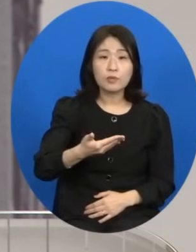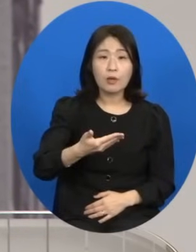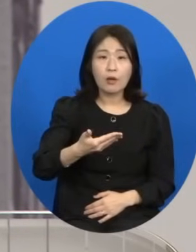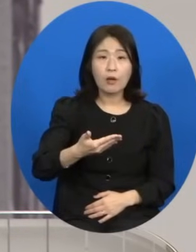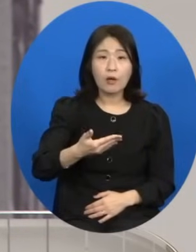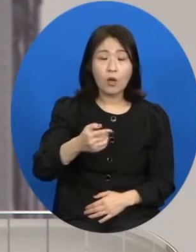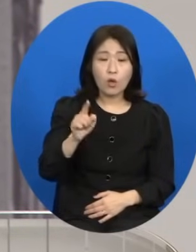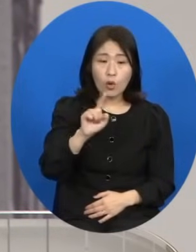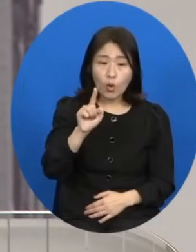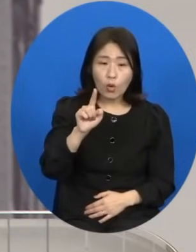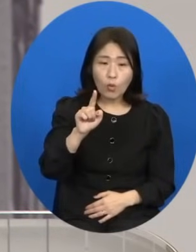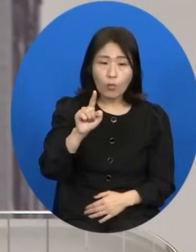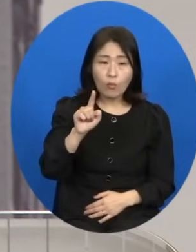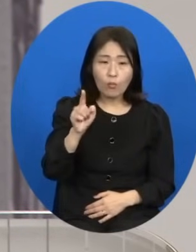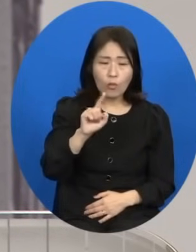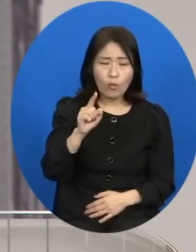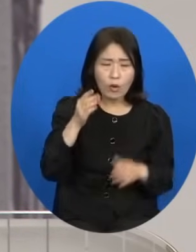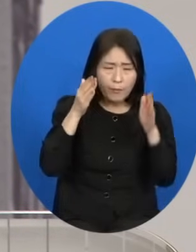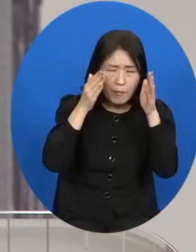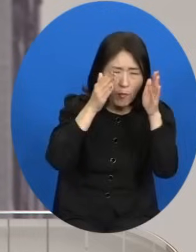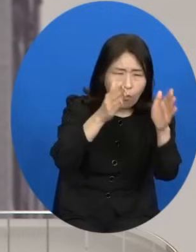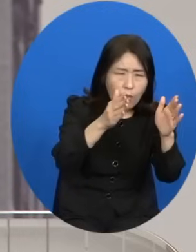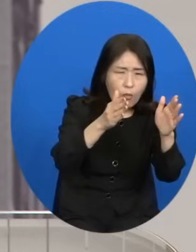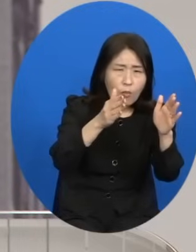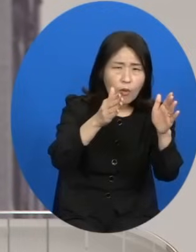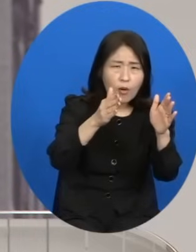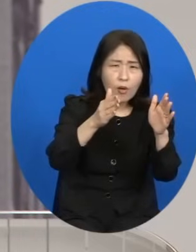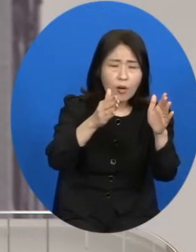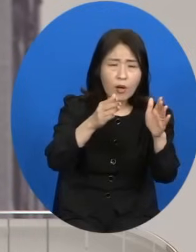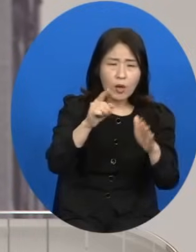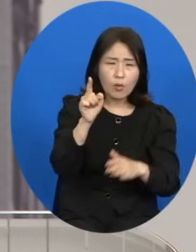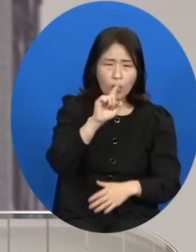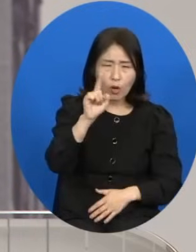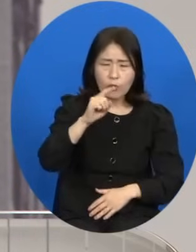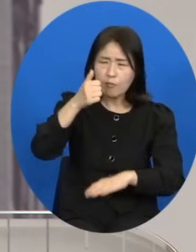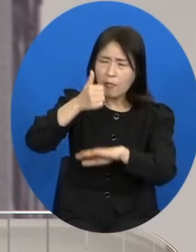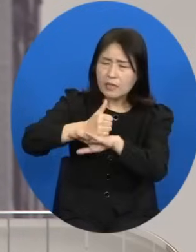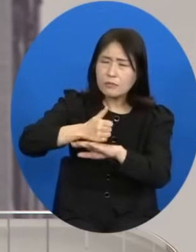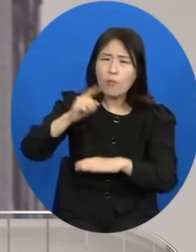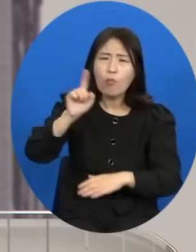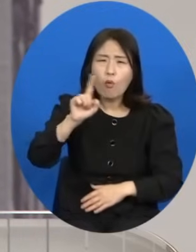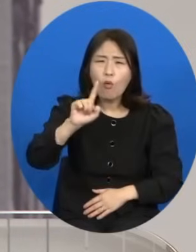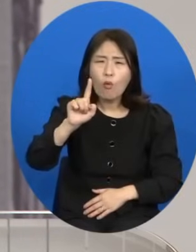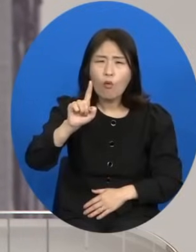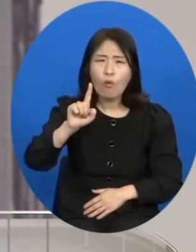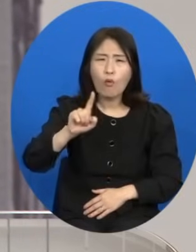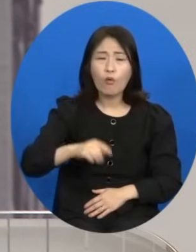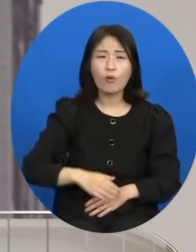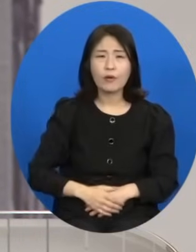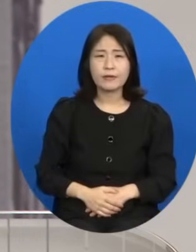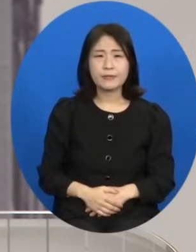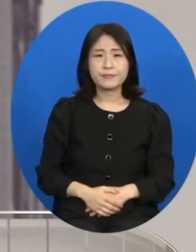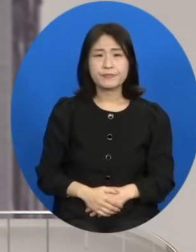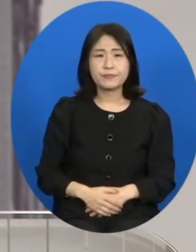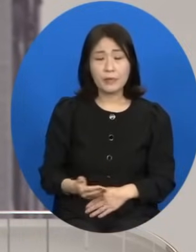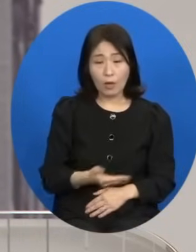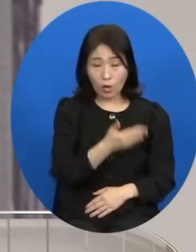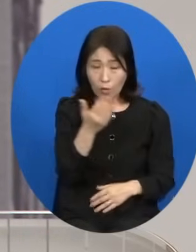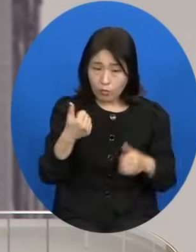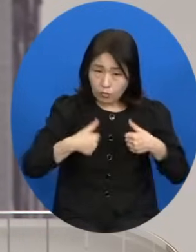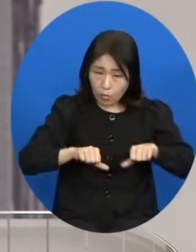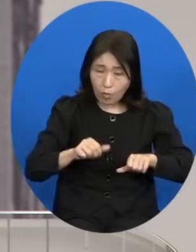있고 그다음에 여러분들은 정말 결승선을 바라보고 있습니까 여러분들은 정말 포기하지